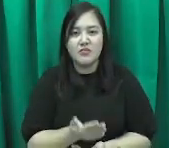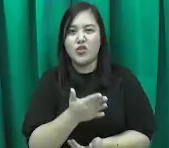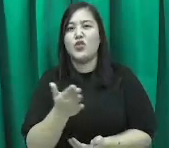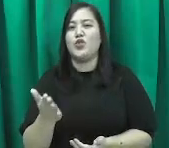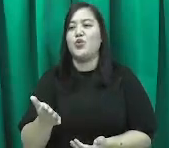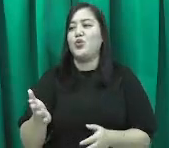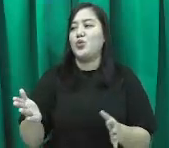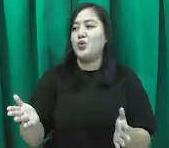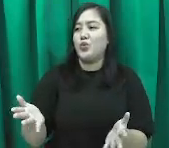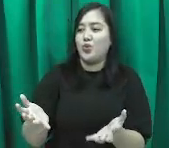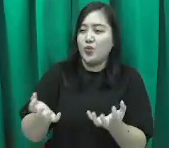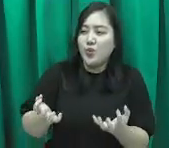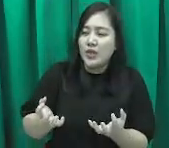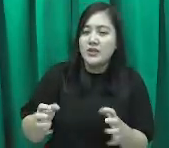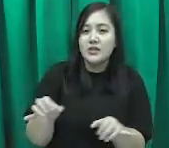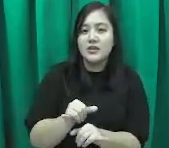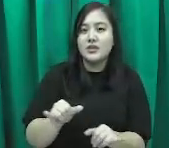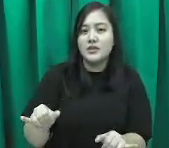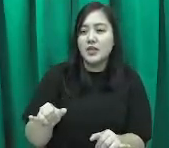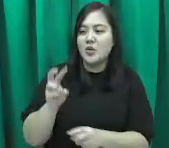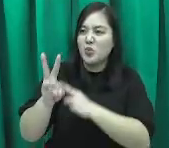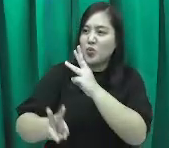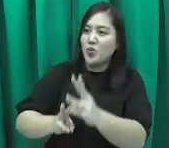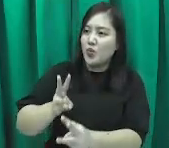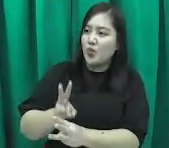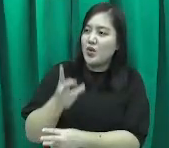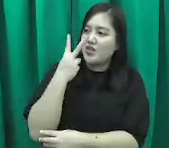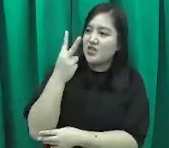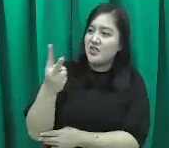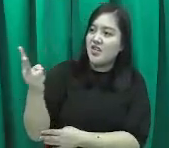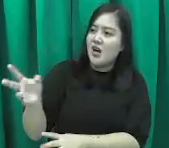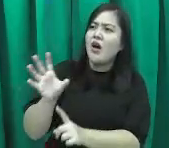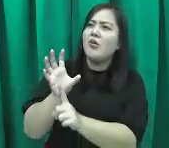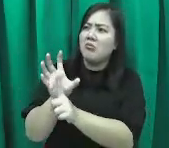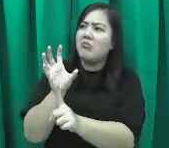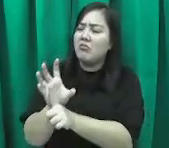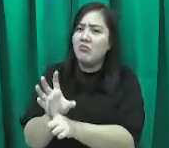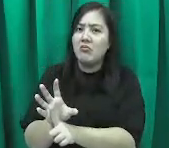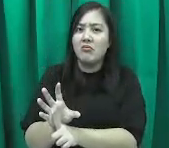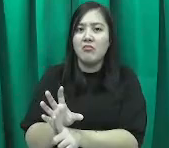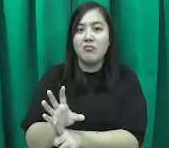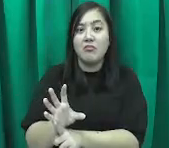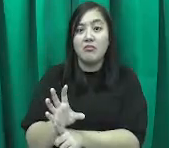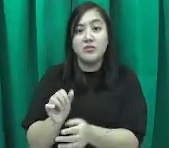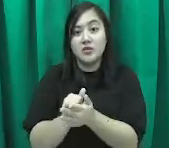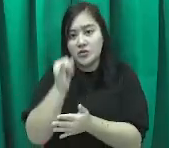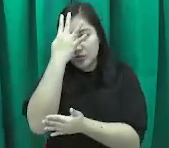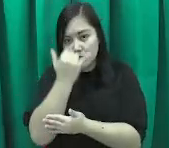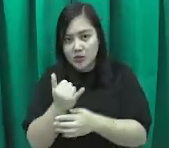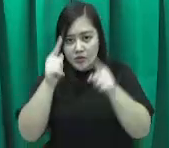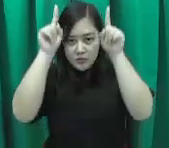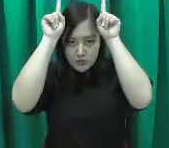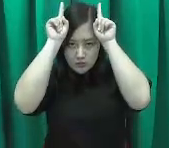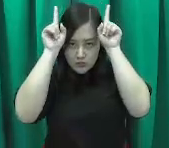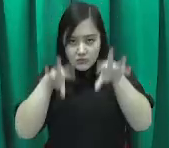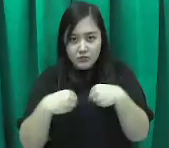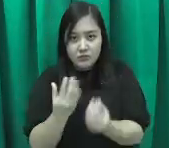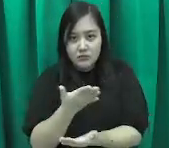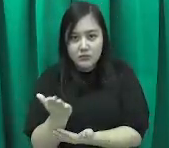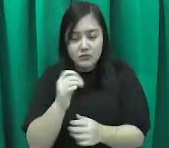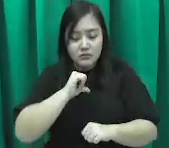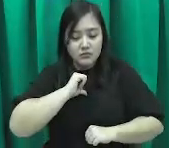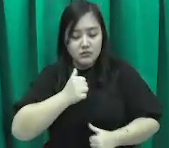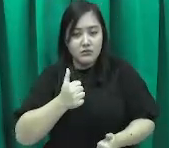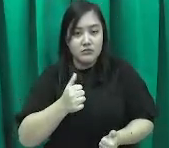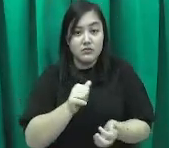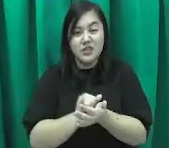makipagsabayan. Yeah. We are being blinded by Satan sa ating pride. Sa mundo. So dahil dyan, ayun, nasira ang pamilya mo, nasira